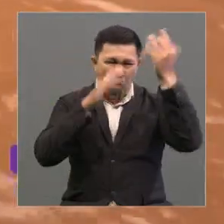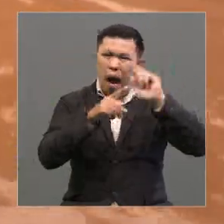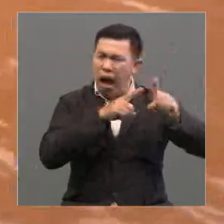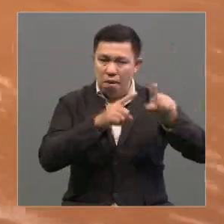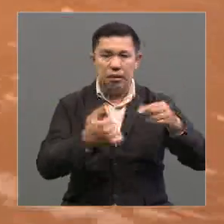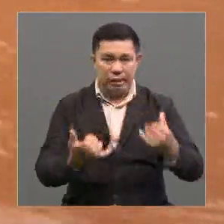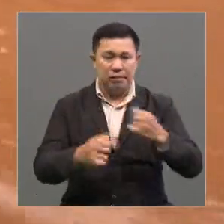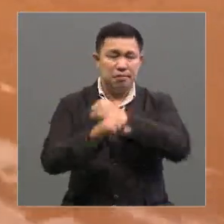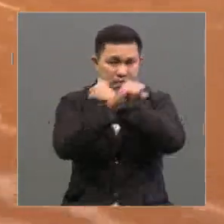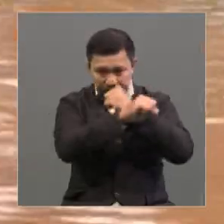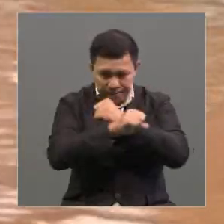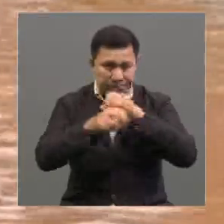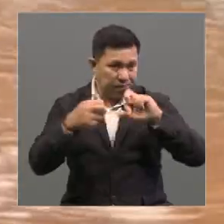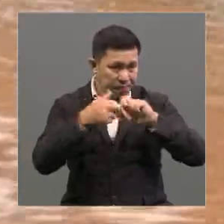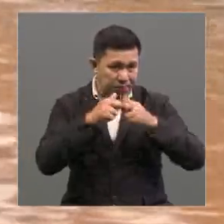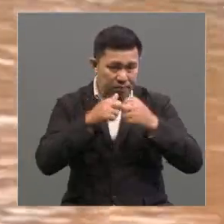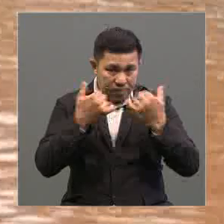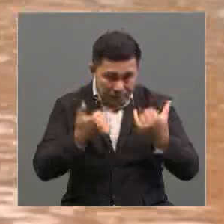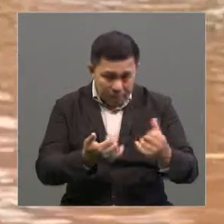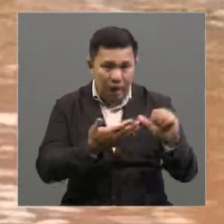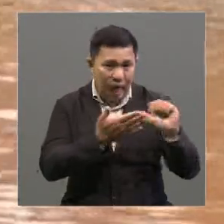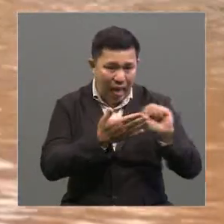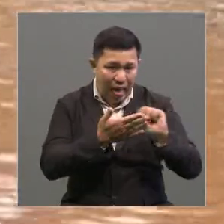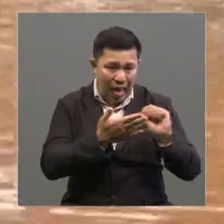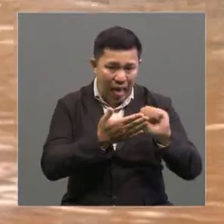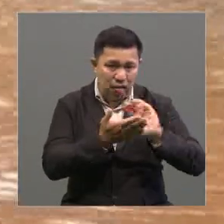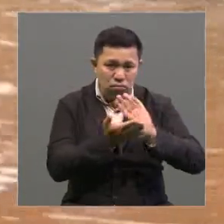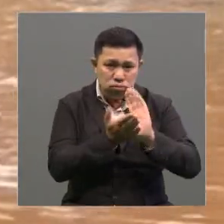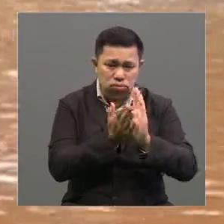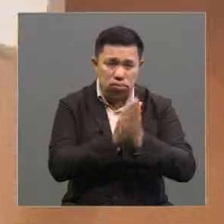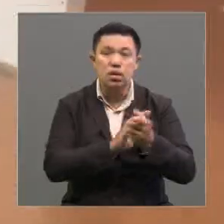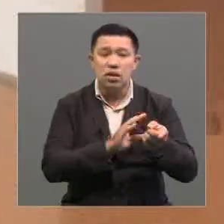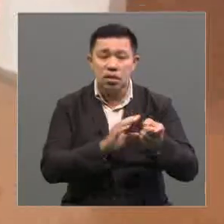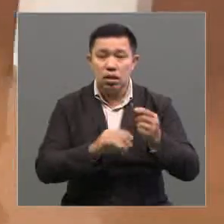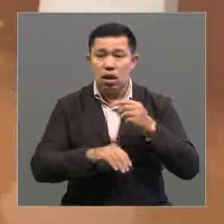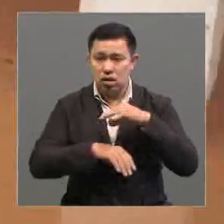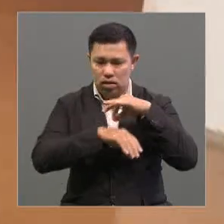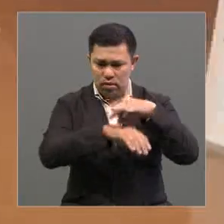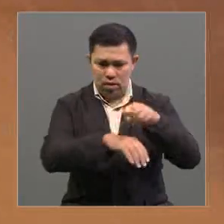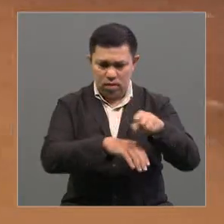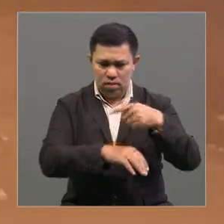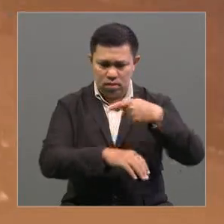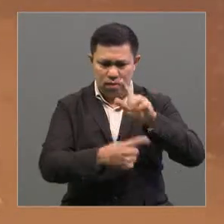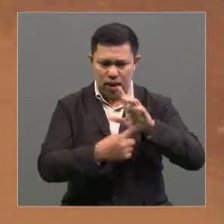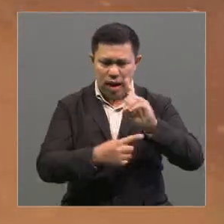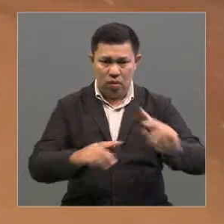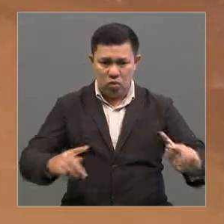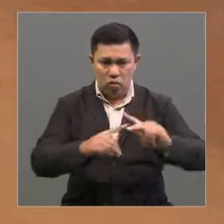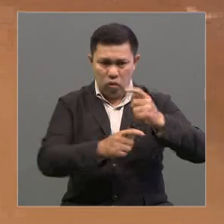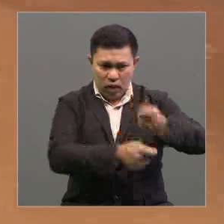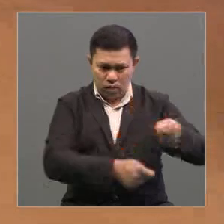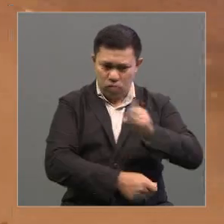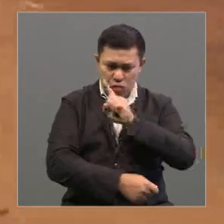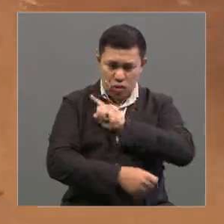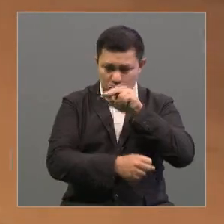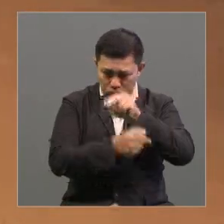ป้องกันการเผชิญกับสถานการณ์แล้วก็การแก้ไขฟื้นฟูค่ะมีการมอบหมายให้ปลัดกระทรวงเกษตรและสหกรณ์ติดตามสถานการณ์กันอย่าง